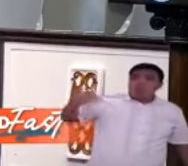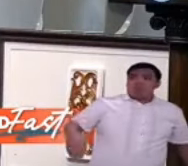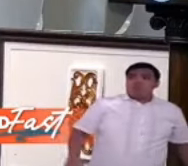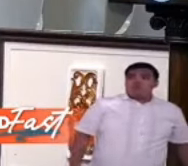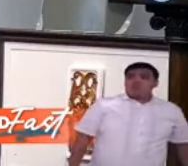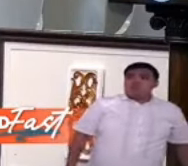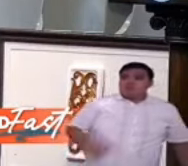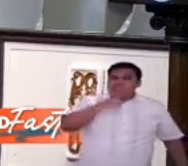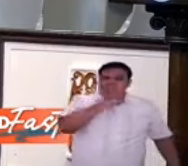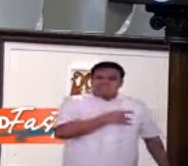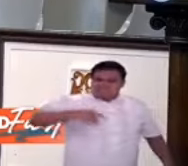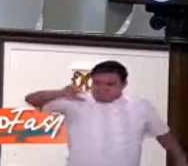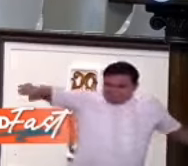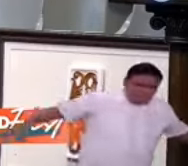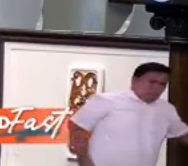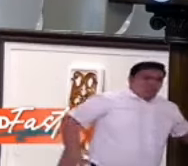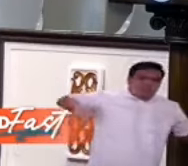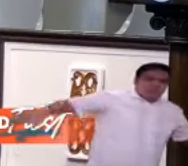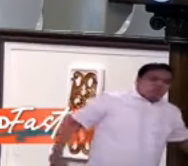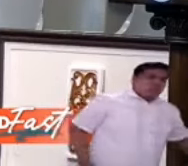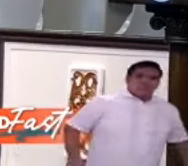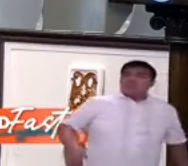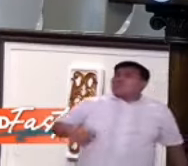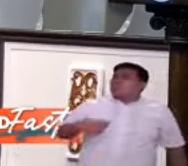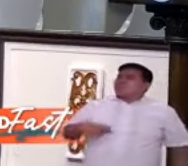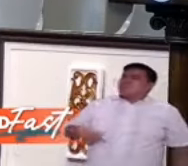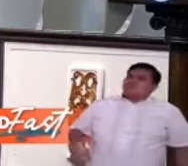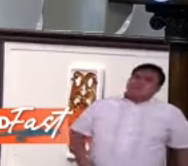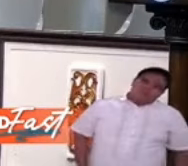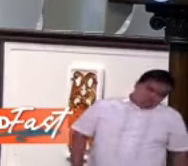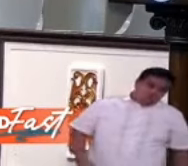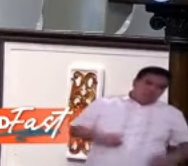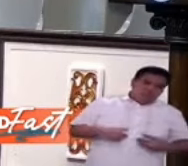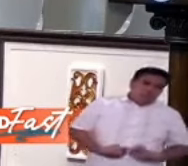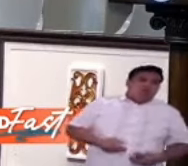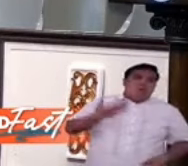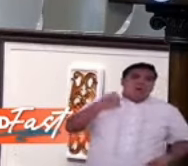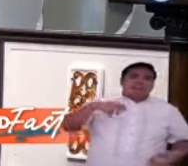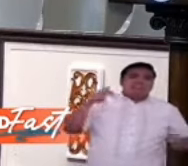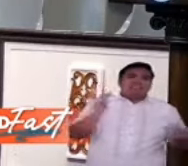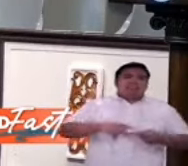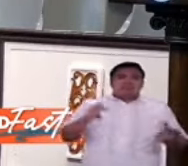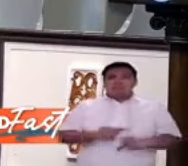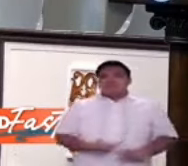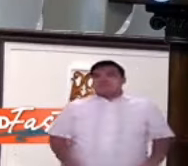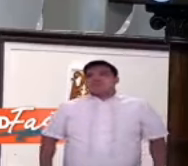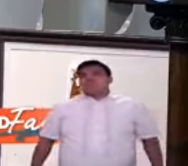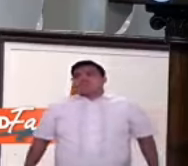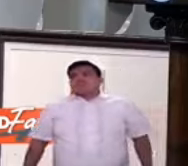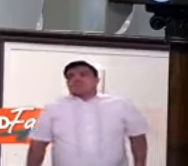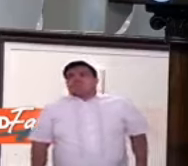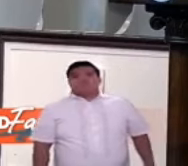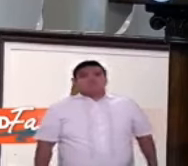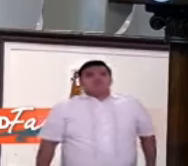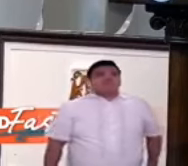ganahan pabunal. Kaingon ko kumaitag matay. Kaingon, tinood na. Just for a brief